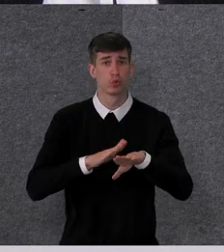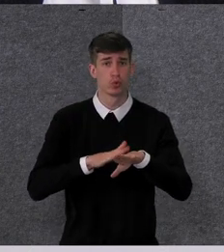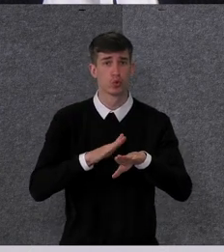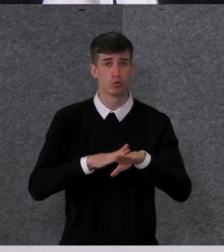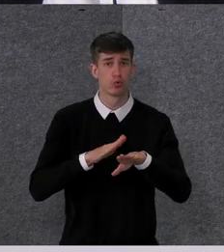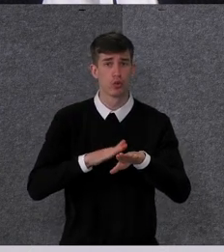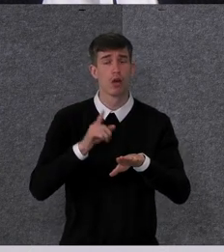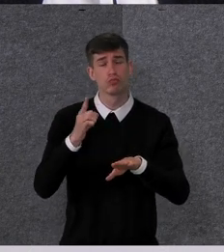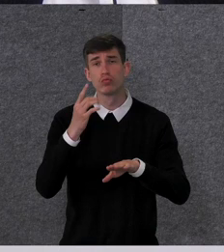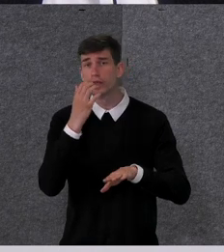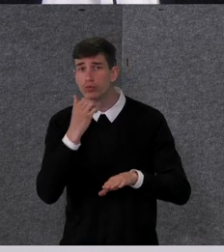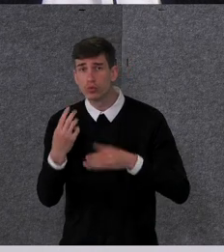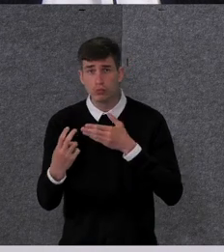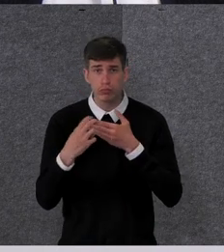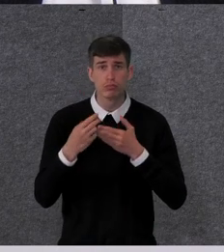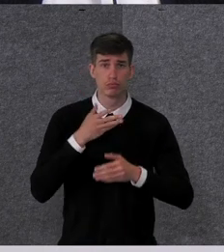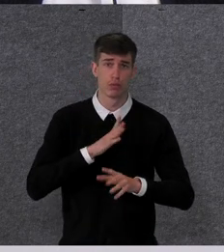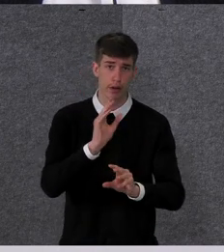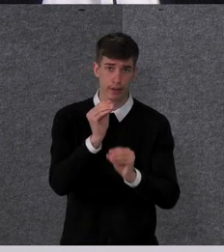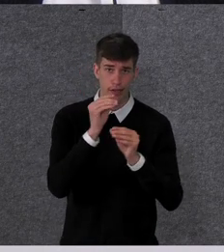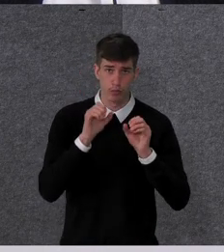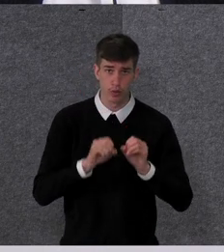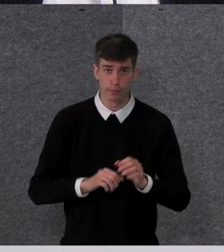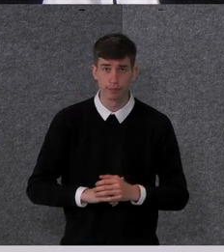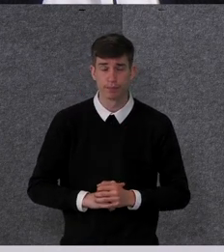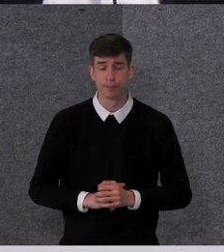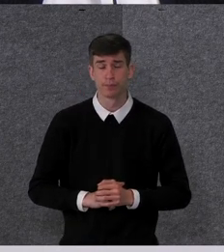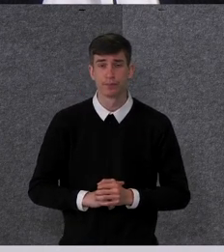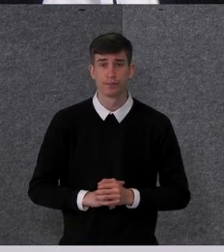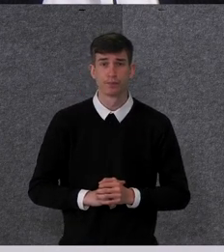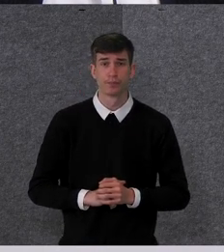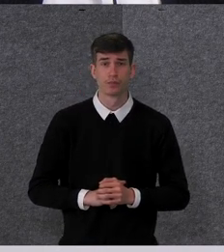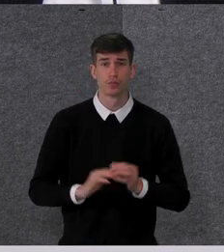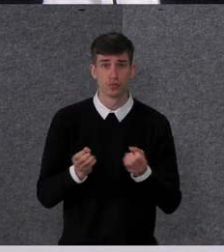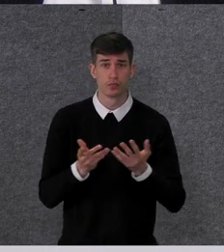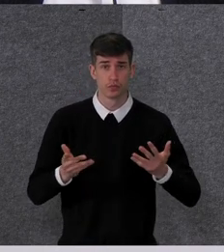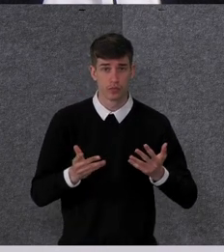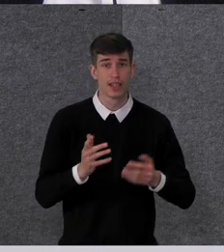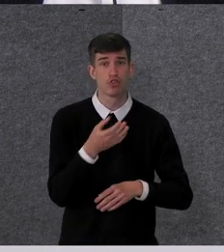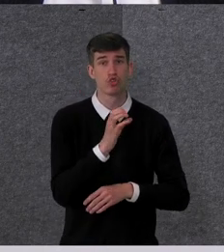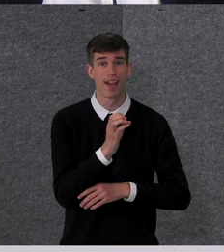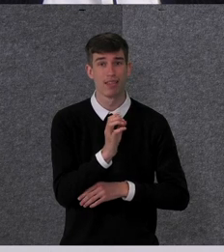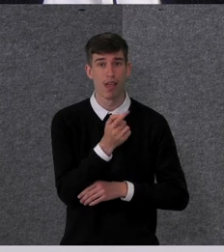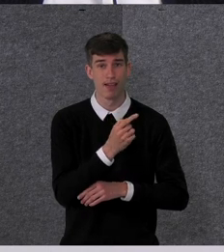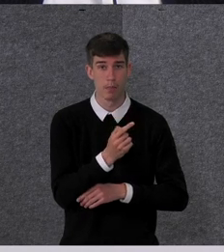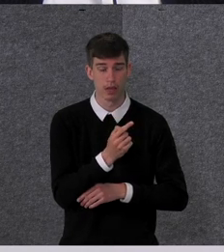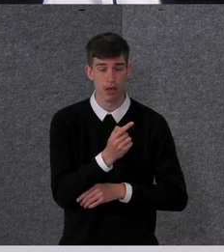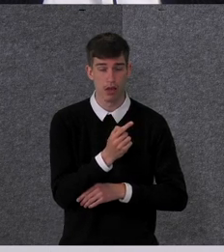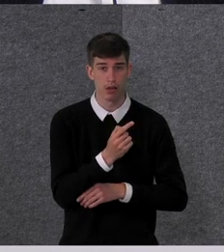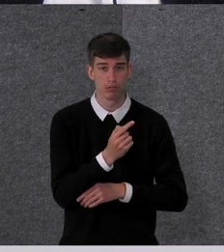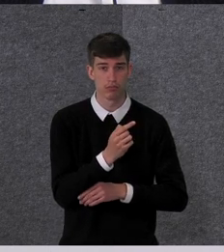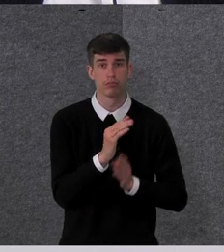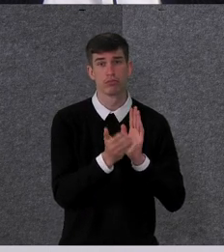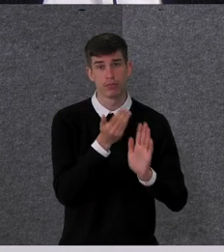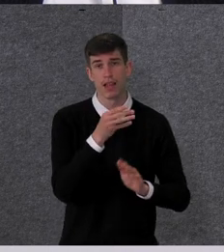Ihr könnt jetzt auch noch eure Kandidatur bekannt geben. Kandidaturen, die uns vorliegen, sind Shahina Gambier aus dem